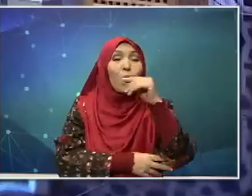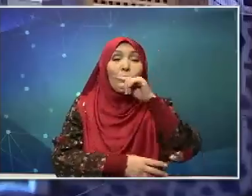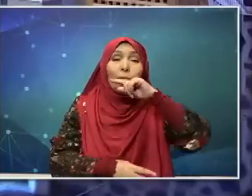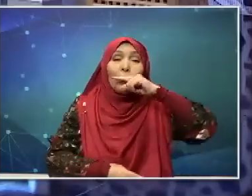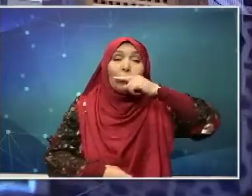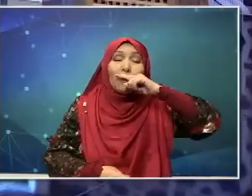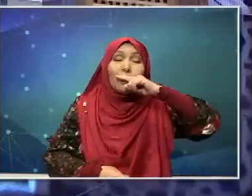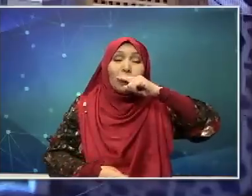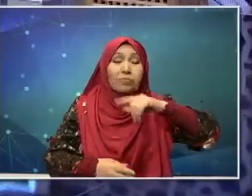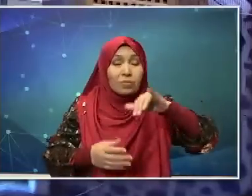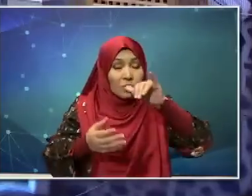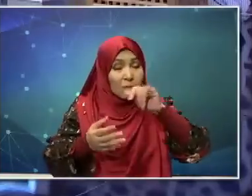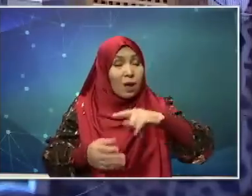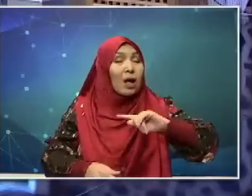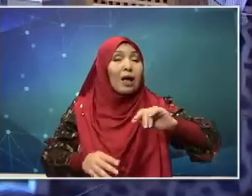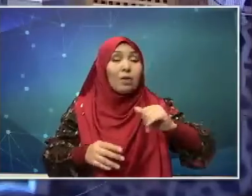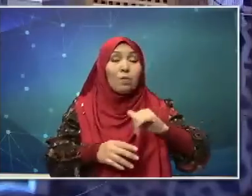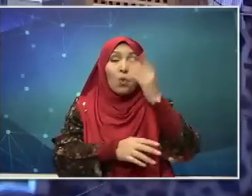06.00